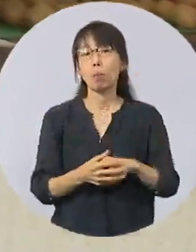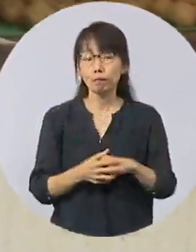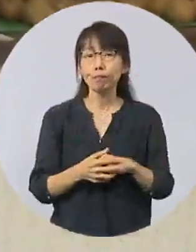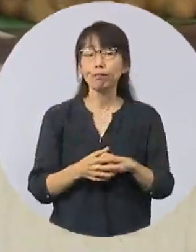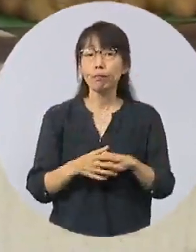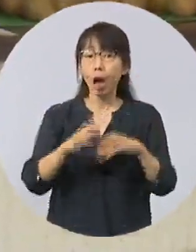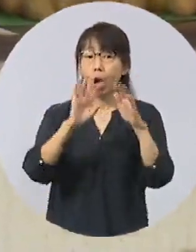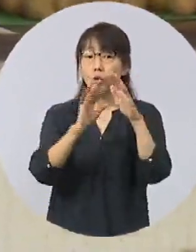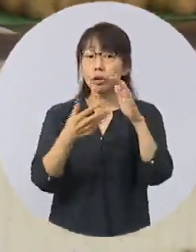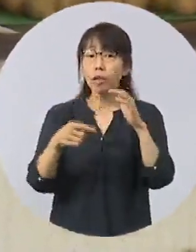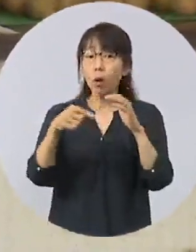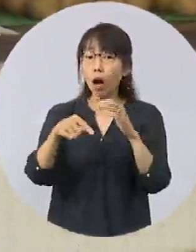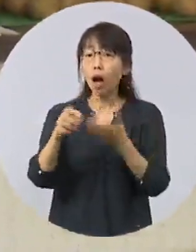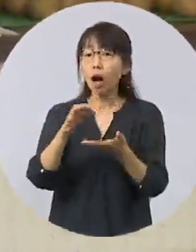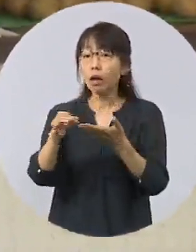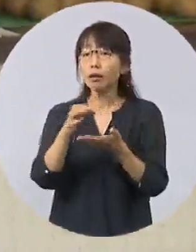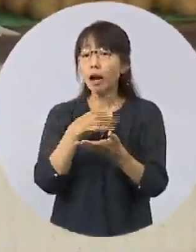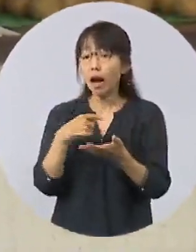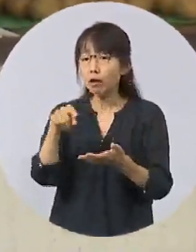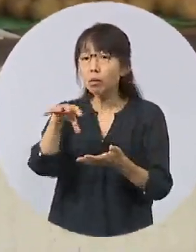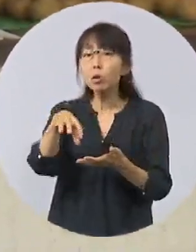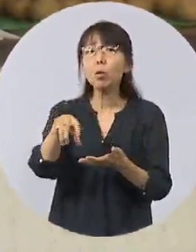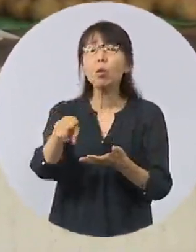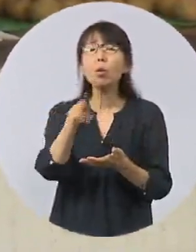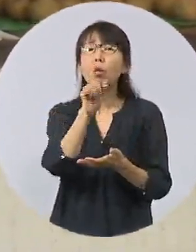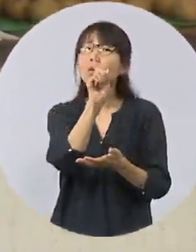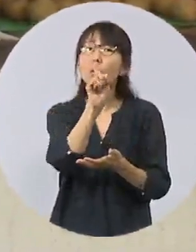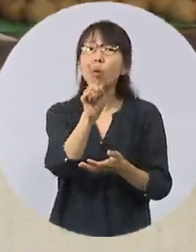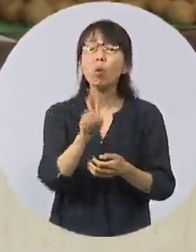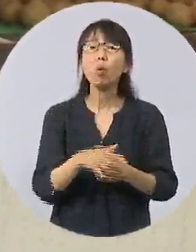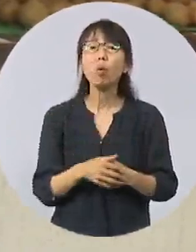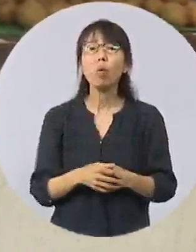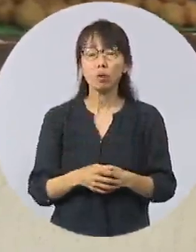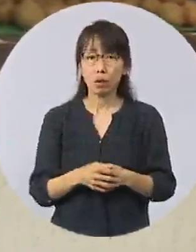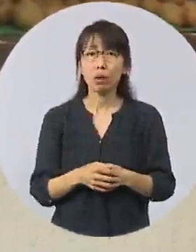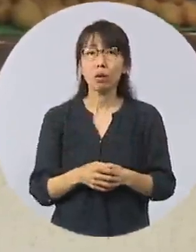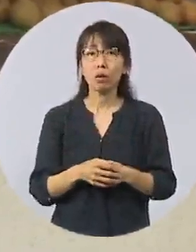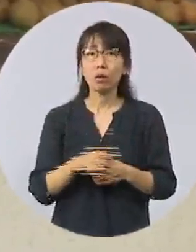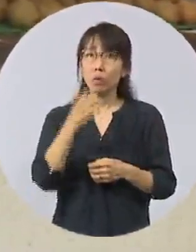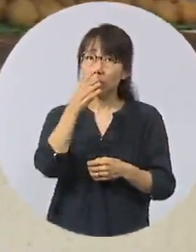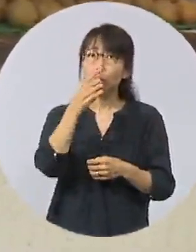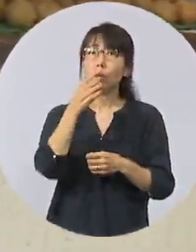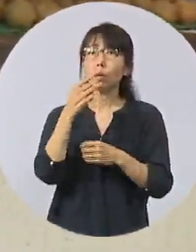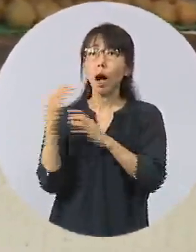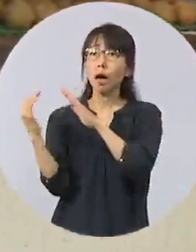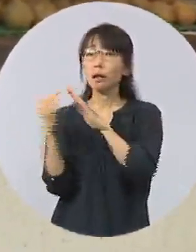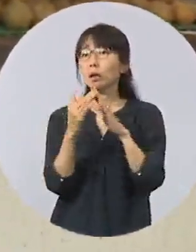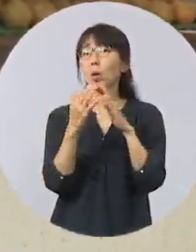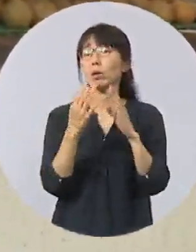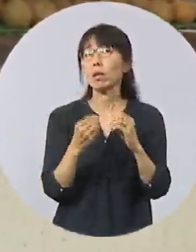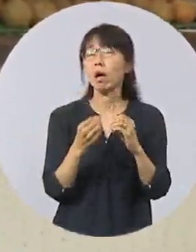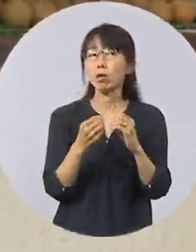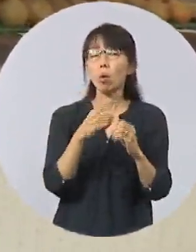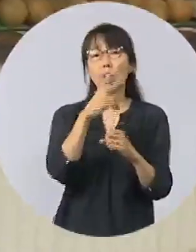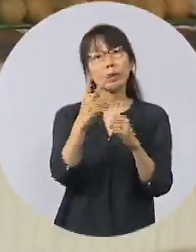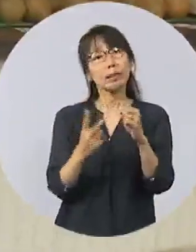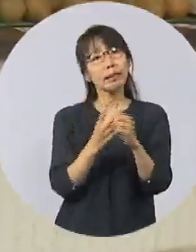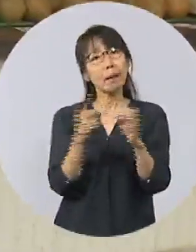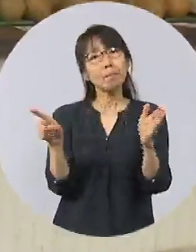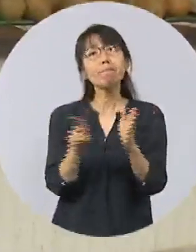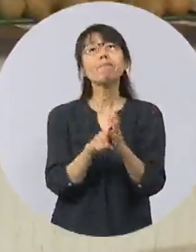がある魅力っていうのはどんなところですか。 藤沢に来て2年ぐらいなんですけども、とって